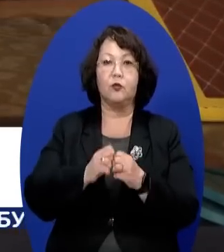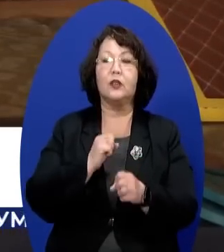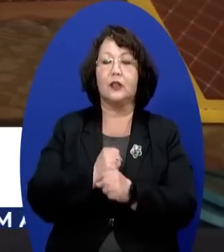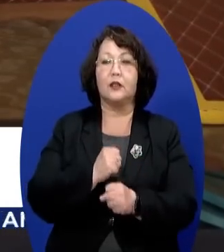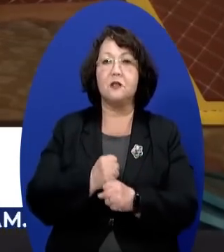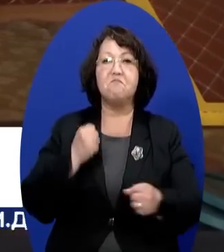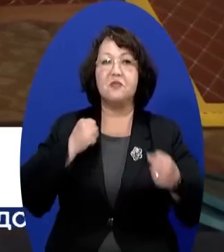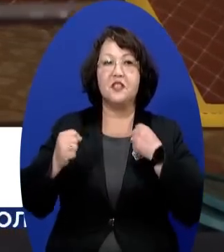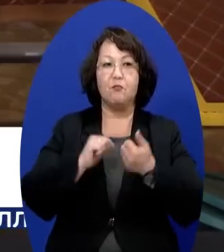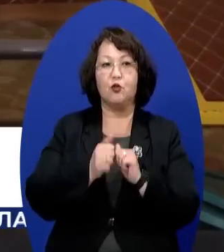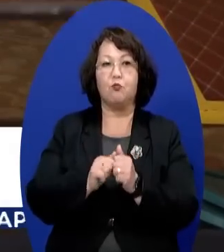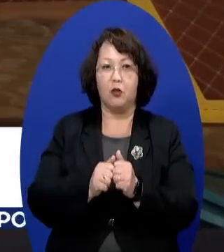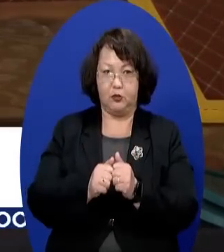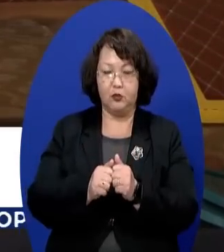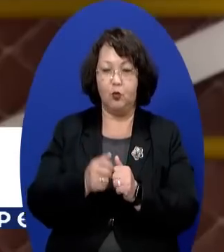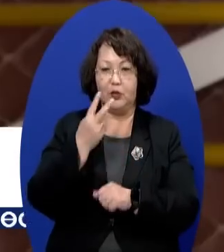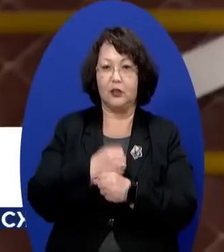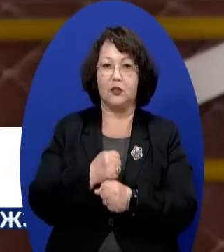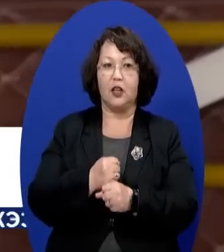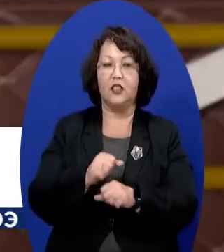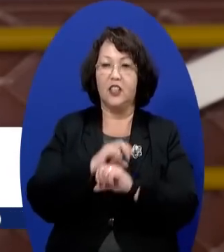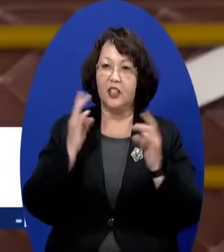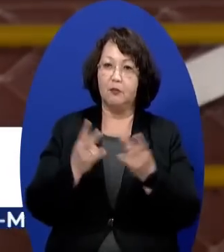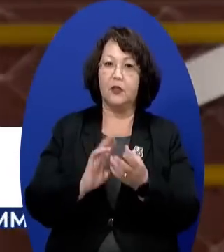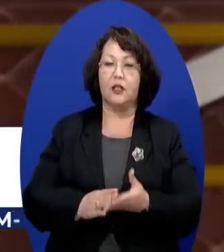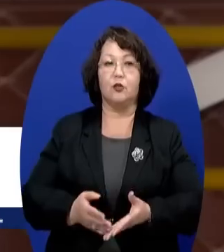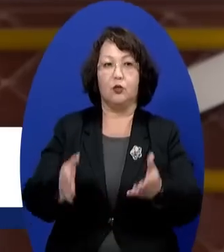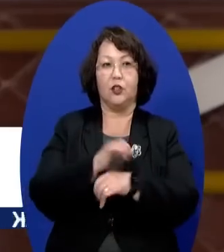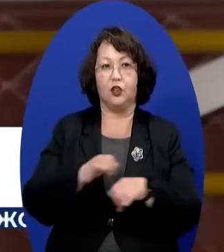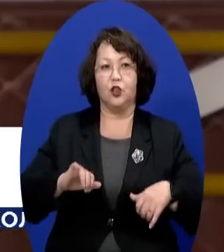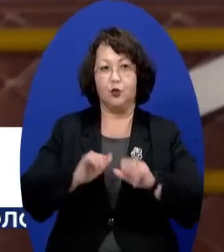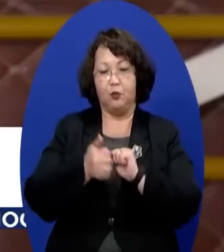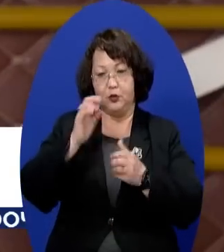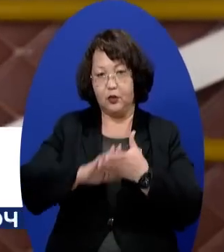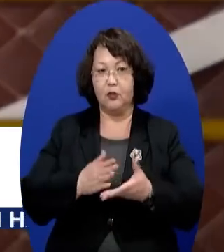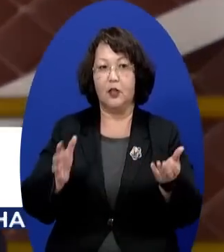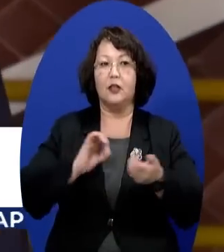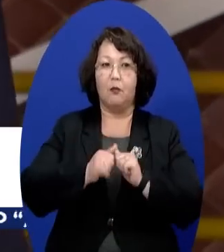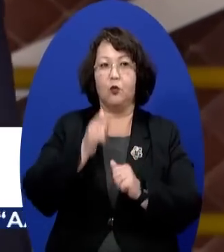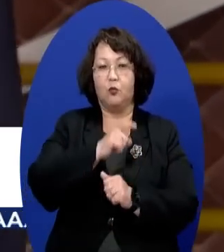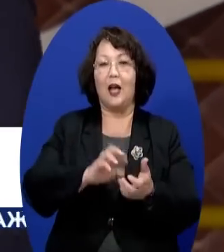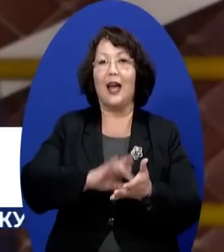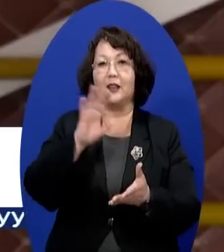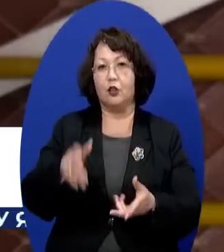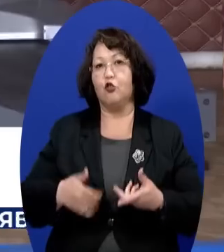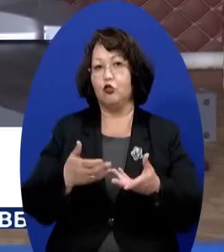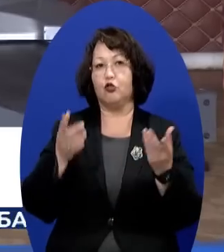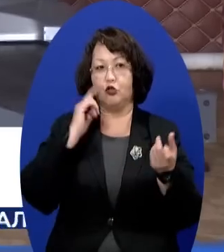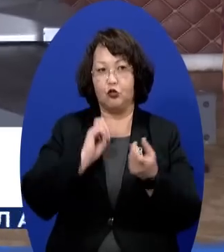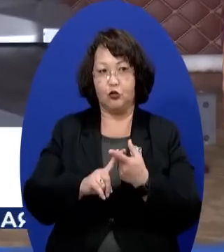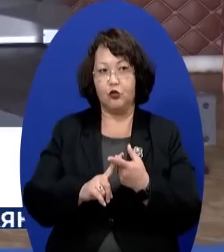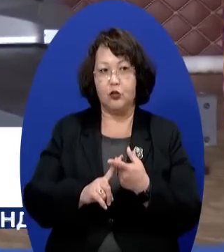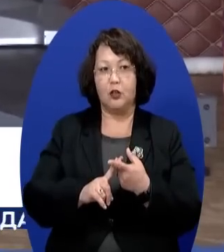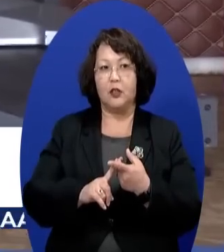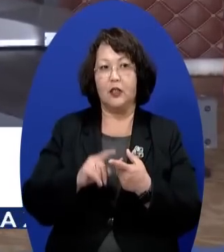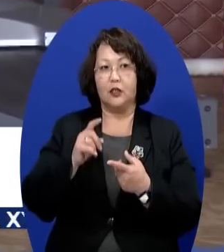спортын салбарын олд амжилтыг олон нийтэд мэдээлэх, иргэдэд спортыг танин мэдүүлэх, тамирчдыг алдаршуулах зорилготой Монголын тамирчдын өдөр арга хэмжээг